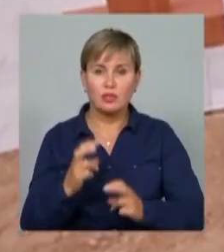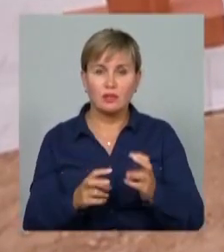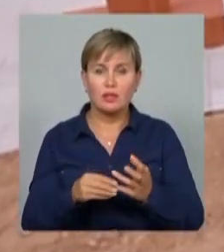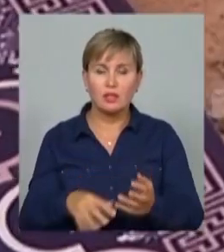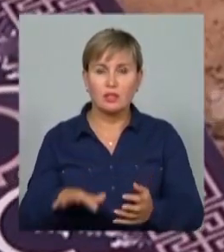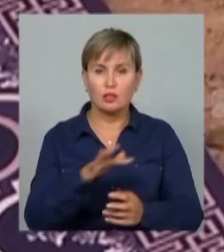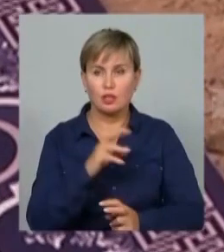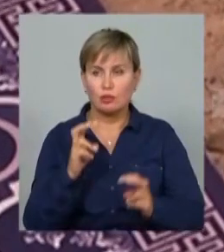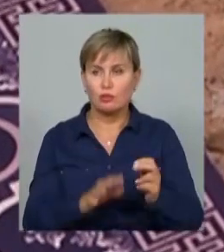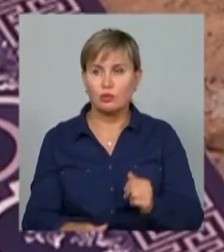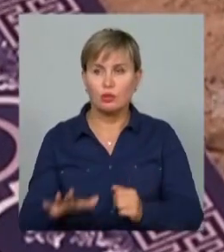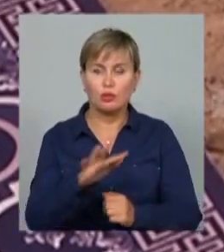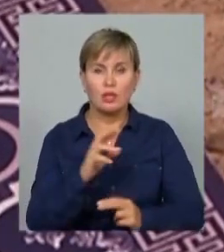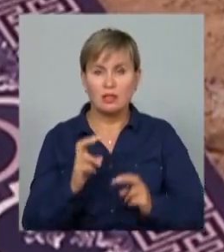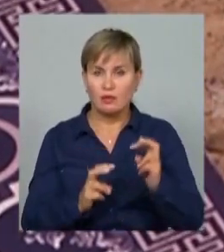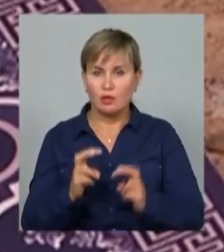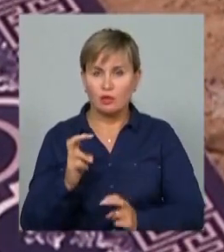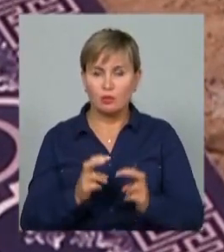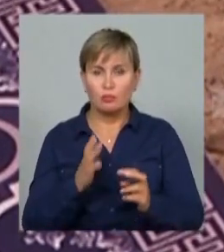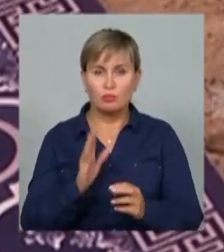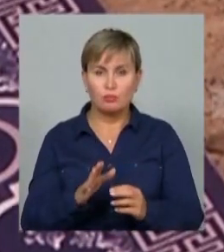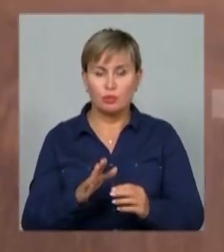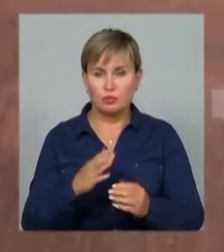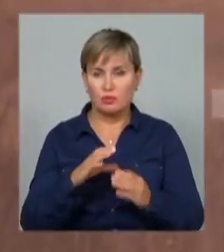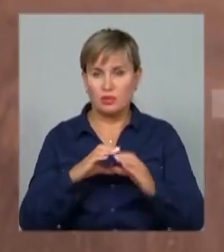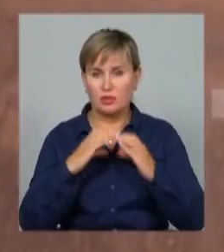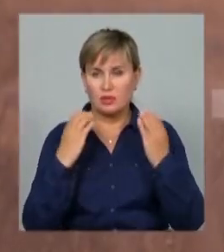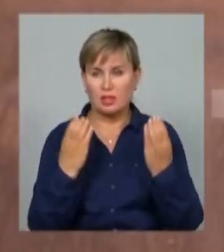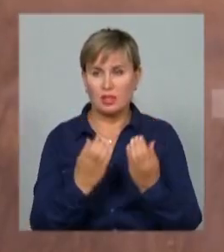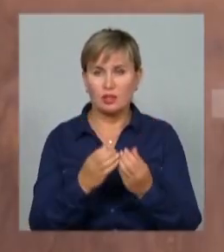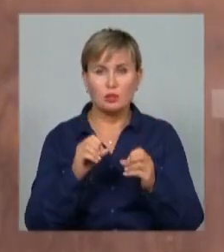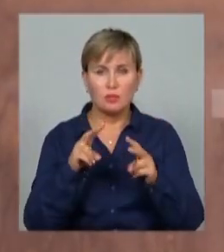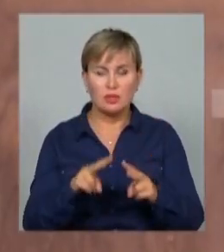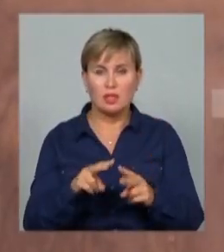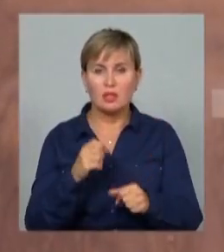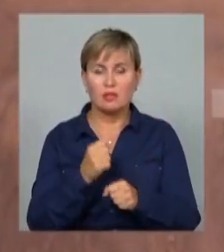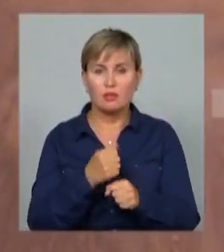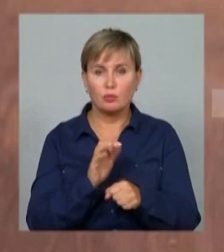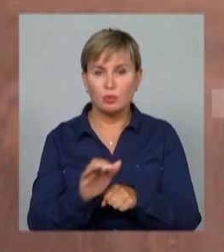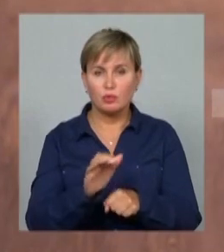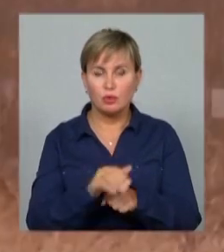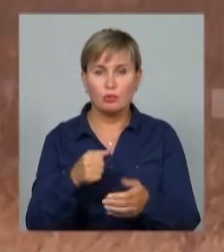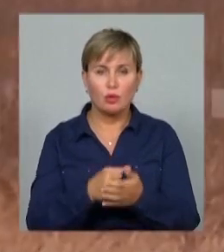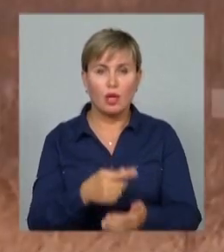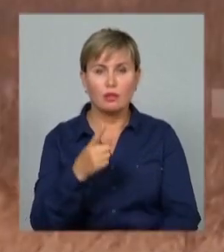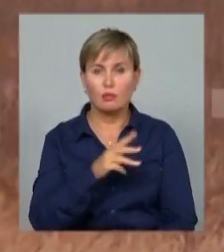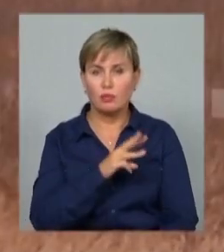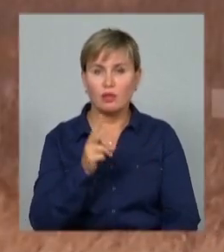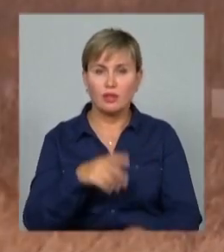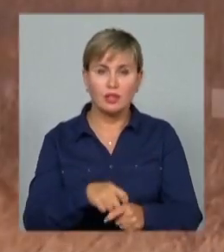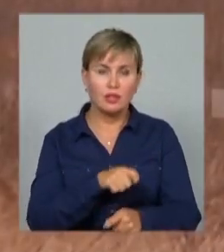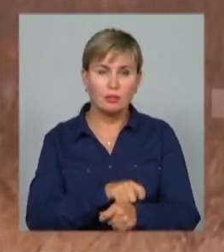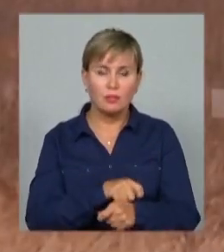территории индустриальной зоны. Завод по производству сэндвич-панелей «Панелсан» намеревается выпускать до 1 миллиона квадратных